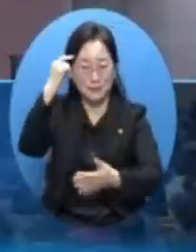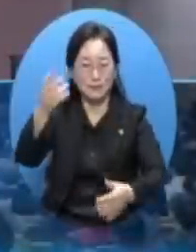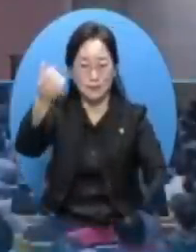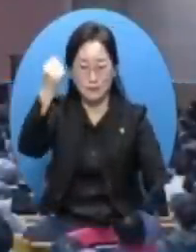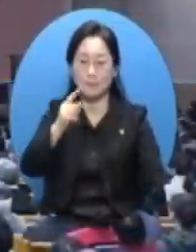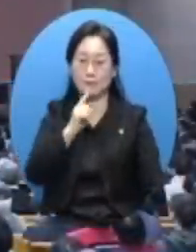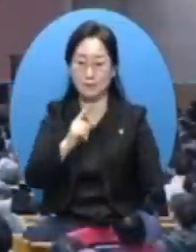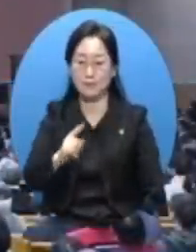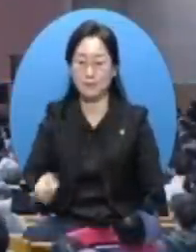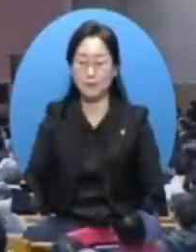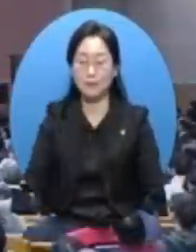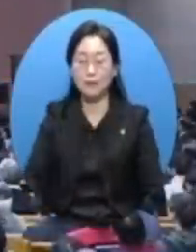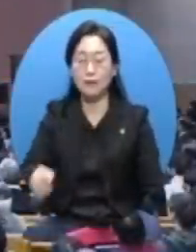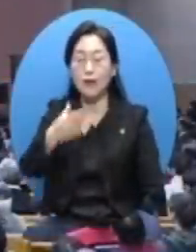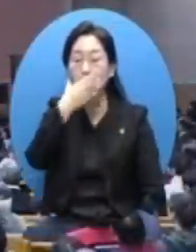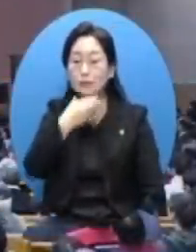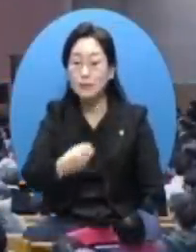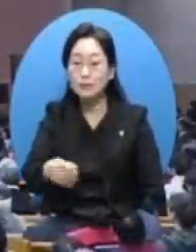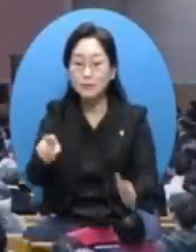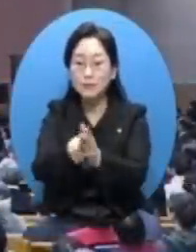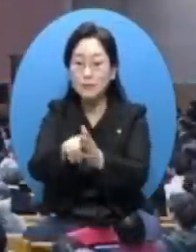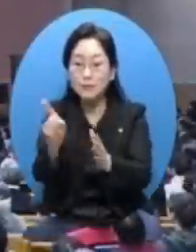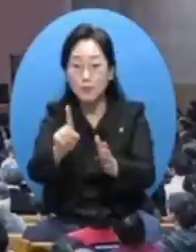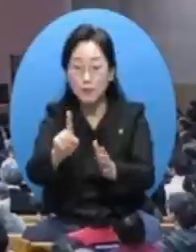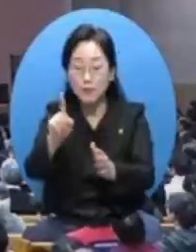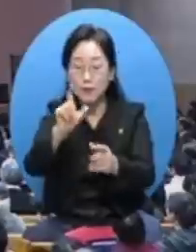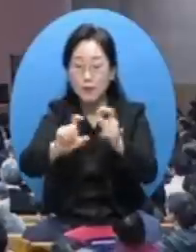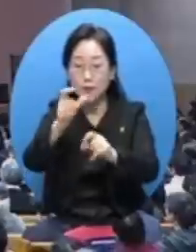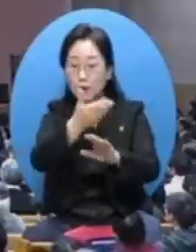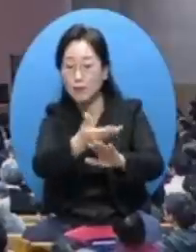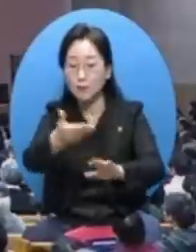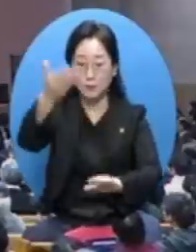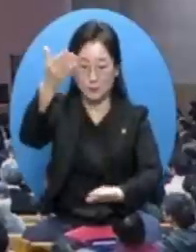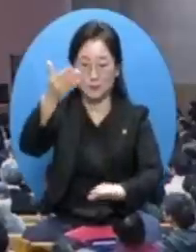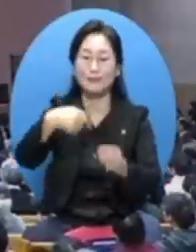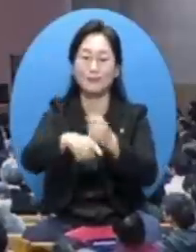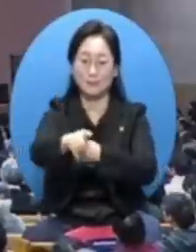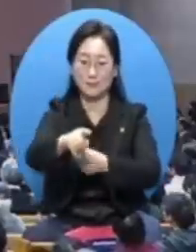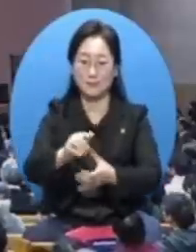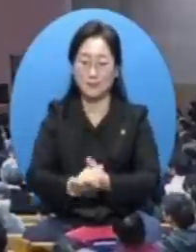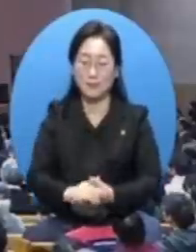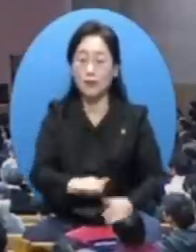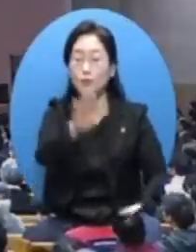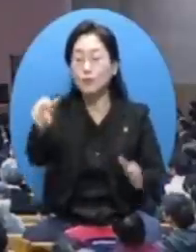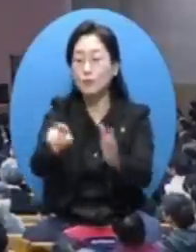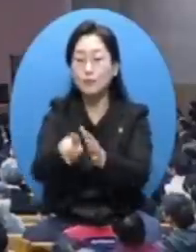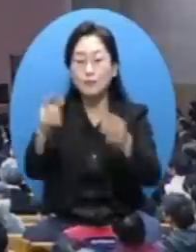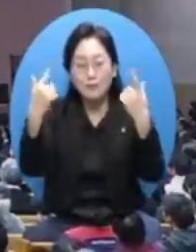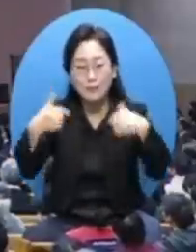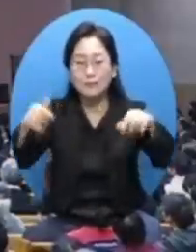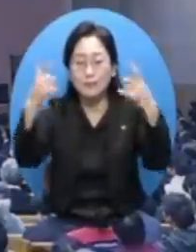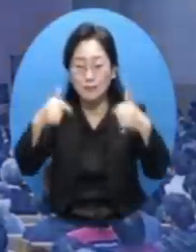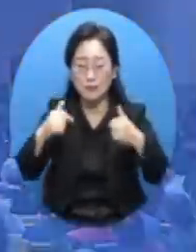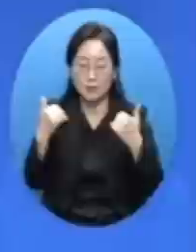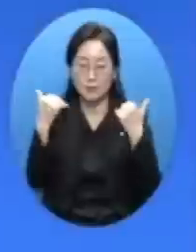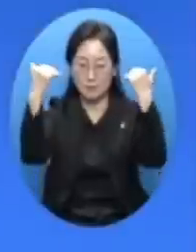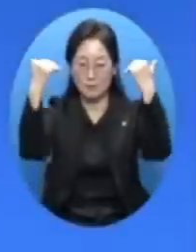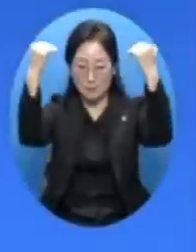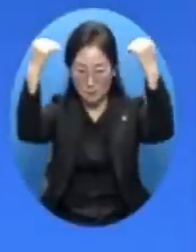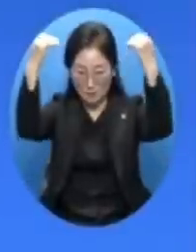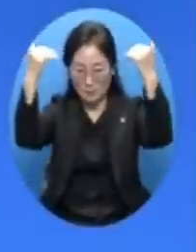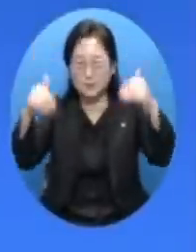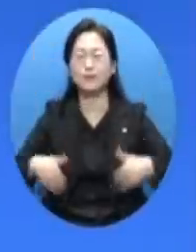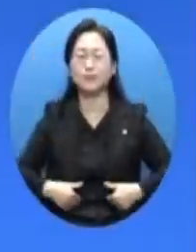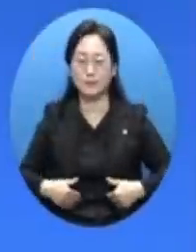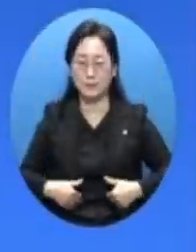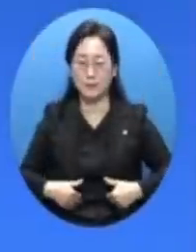말씀합니다. 여기서 아브라함의 믿음이 한 단계 더 업그레이드 된 것입니다. 우리 믿음은 날마다 성숙해지고 성장해야